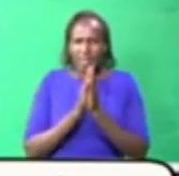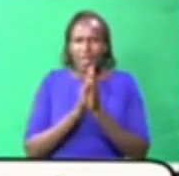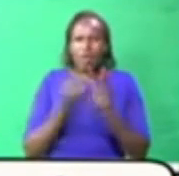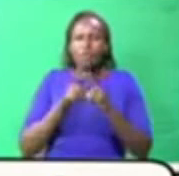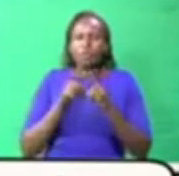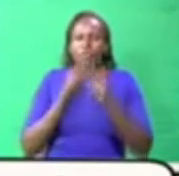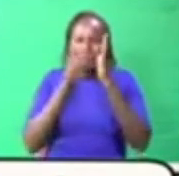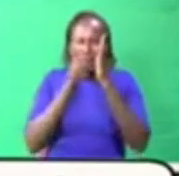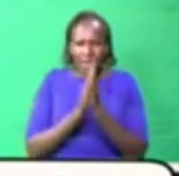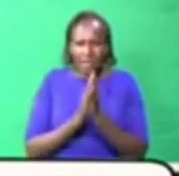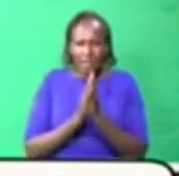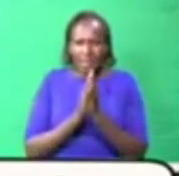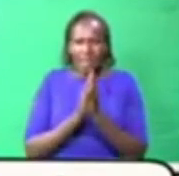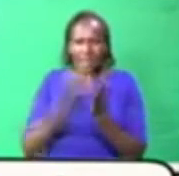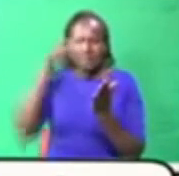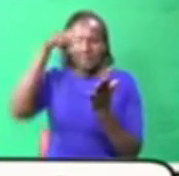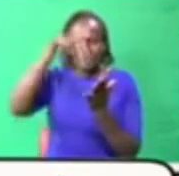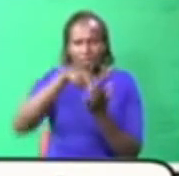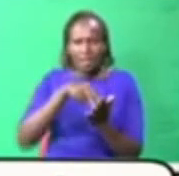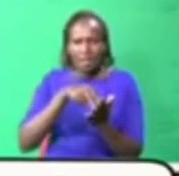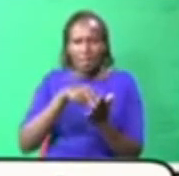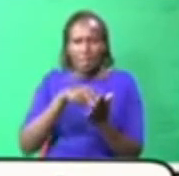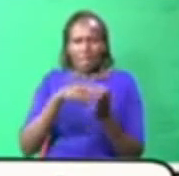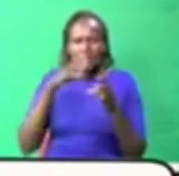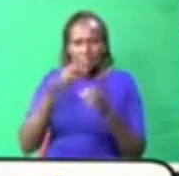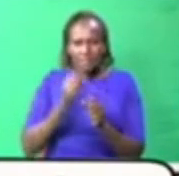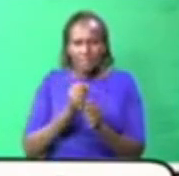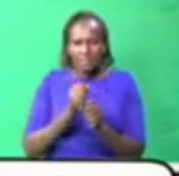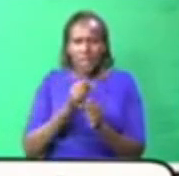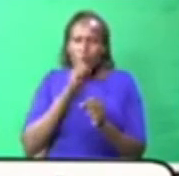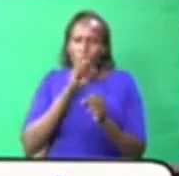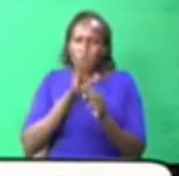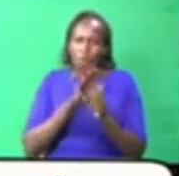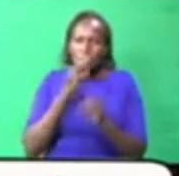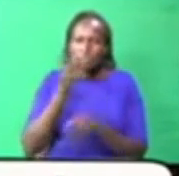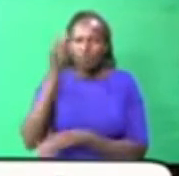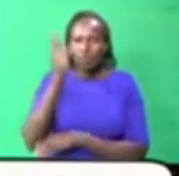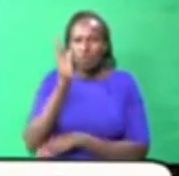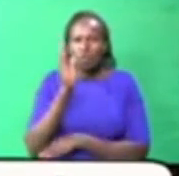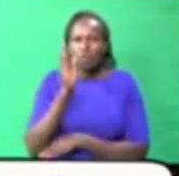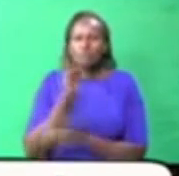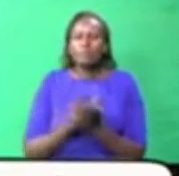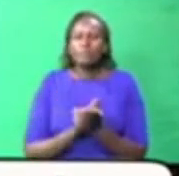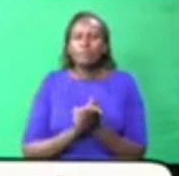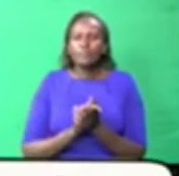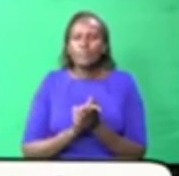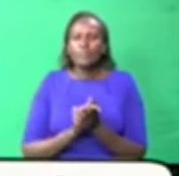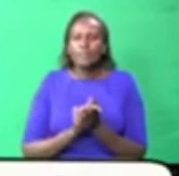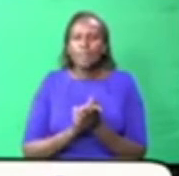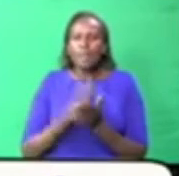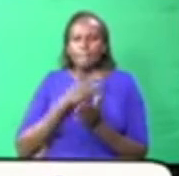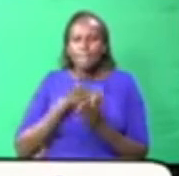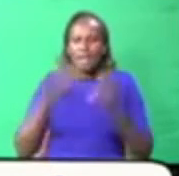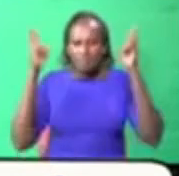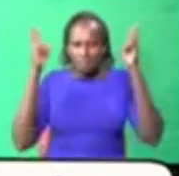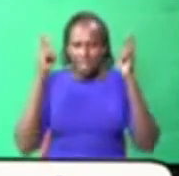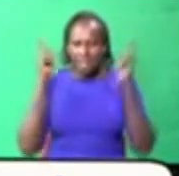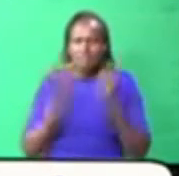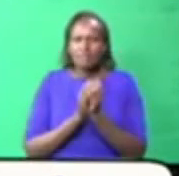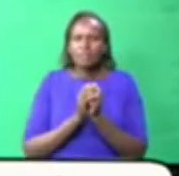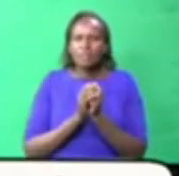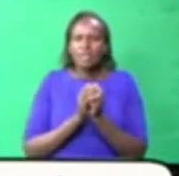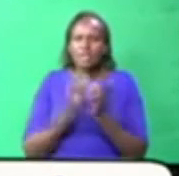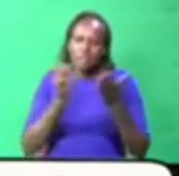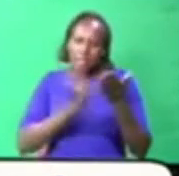maombezi akisimama na akishikilia ahadi za Mungu. Ndio nikaanza kusema kwamba my main topic is riding on God's